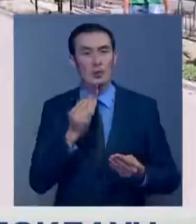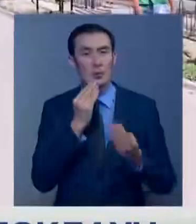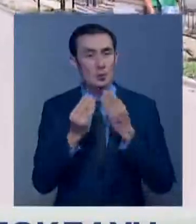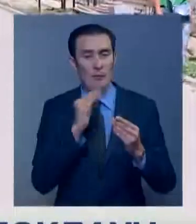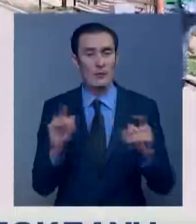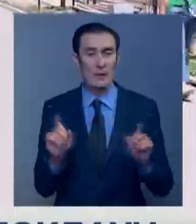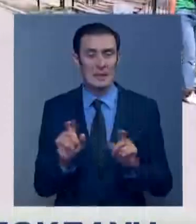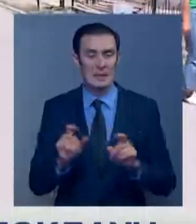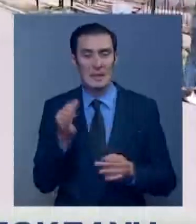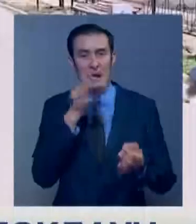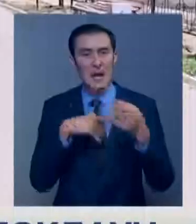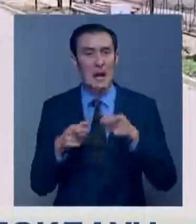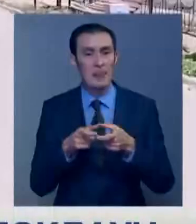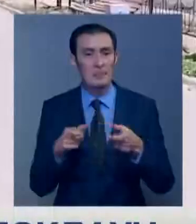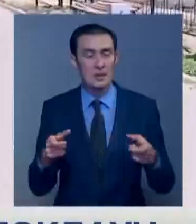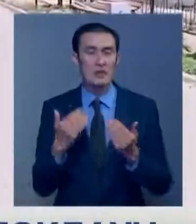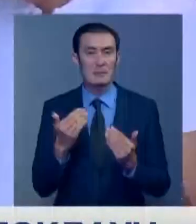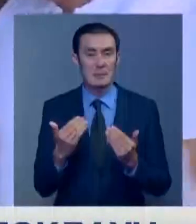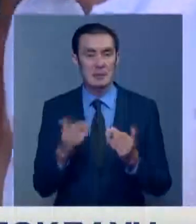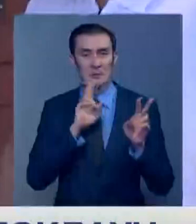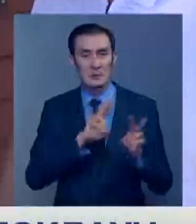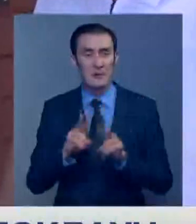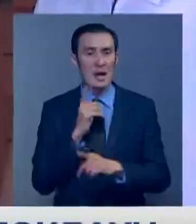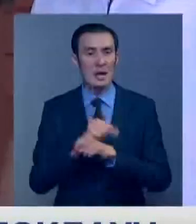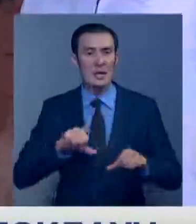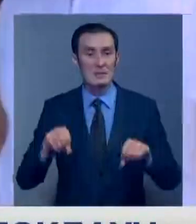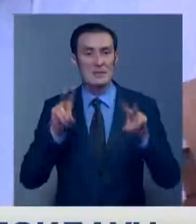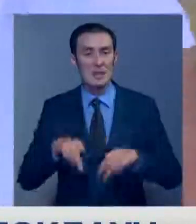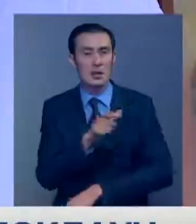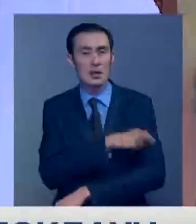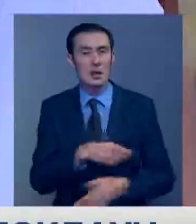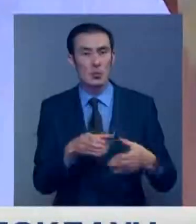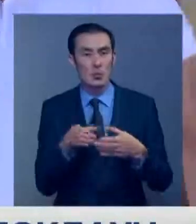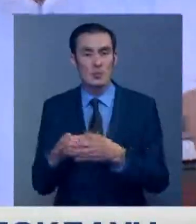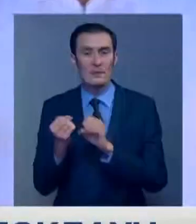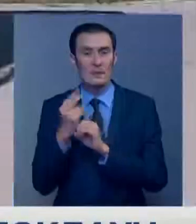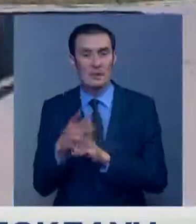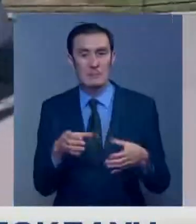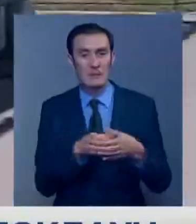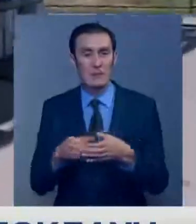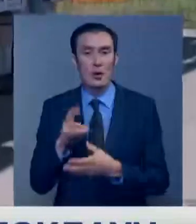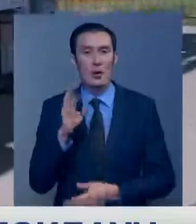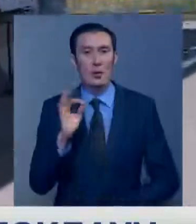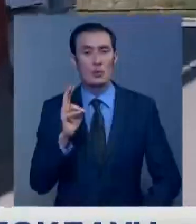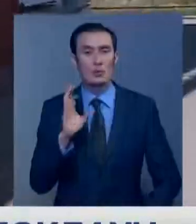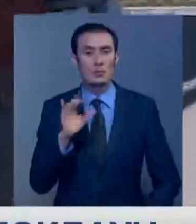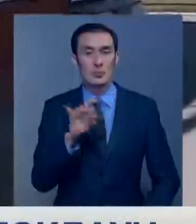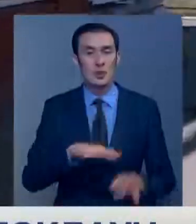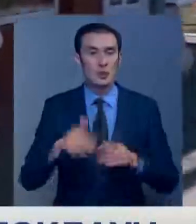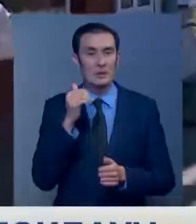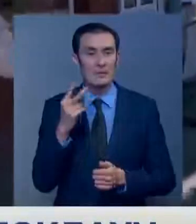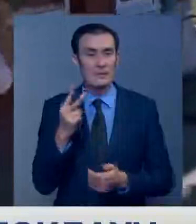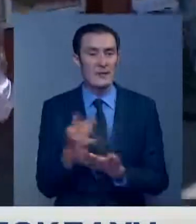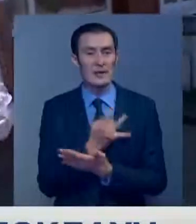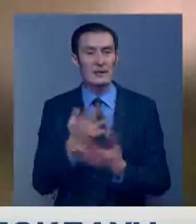и аптеки. За соблюдением карантина следят специальные мониторинговые группы. 12 бригад создали в Коксузском районе. Дважды в день